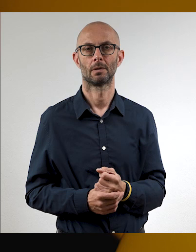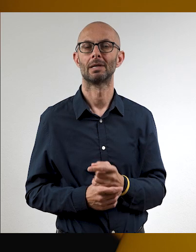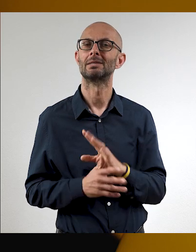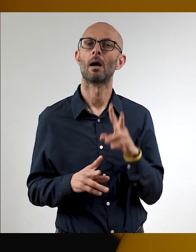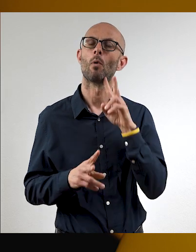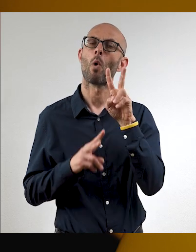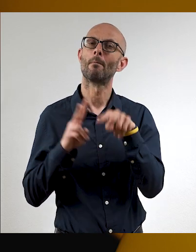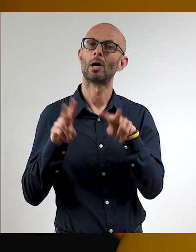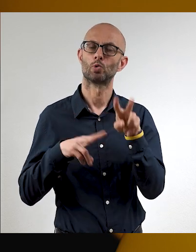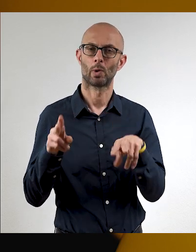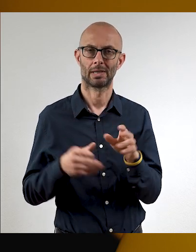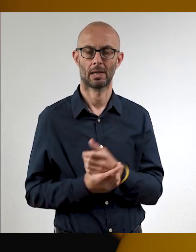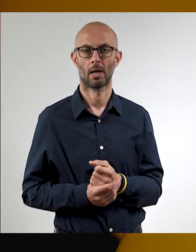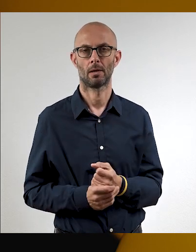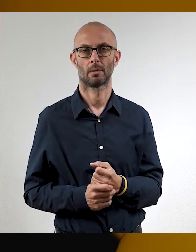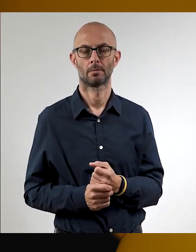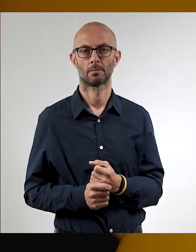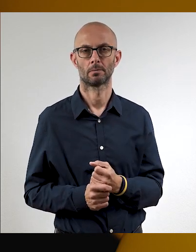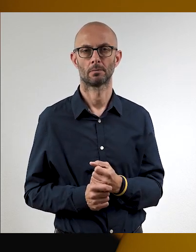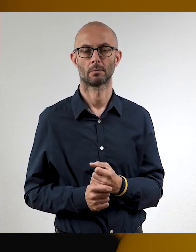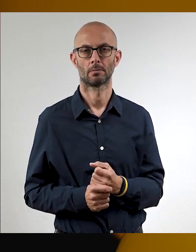Samo opazujte.